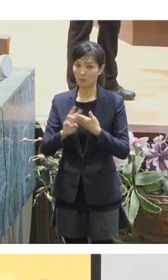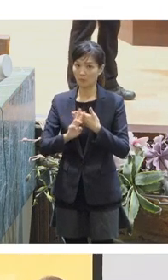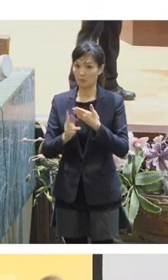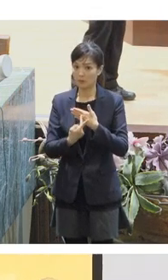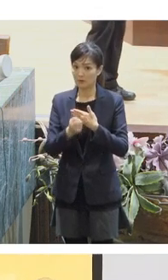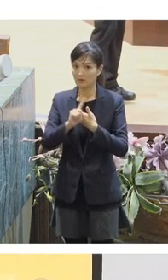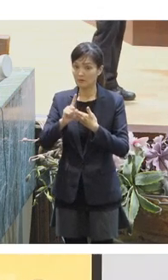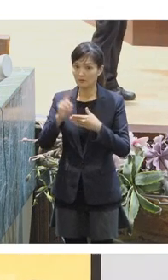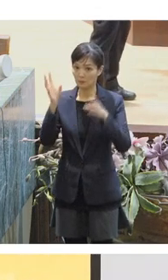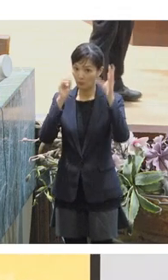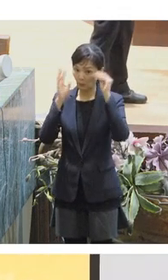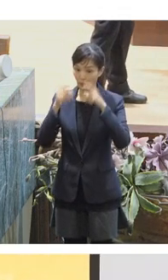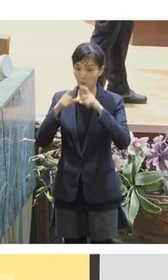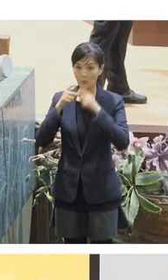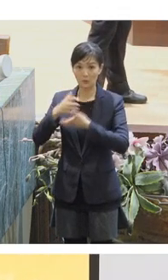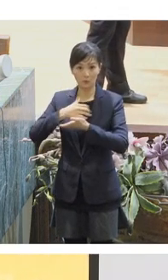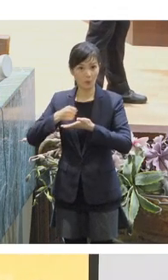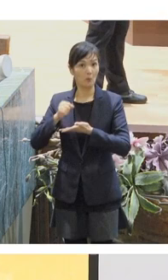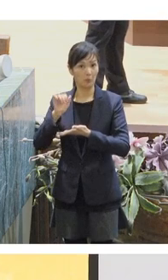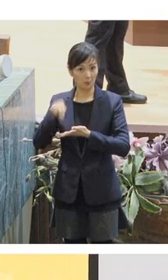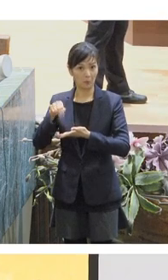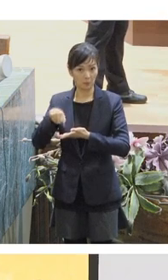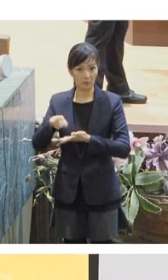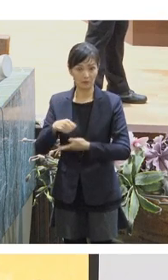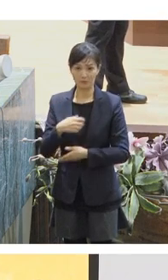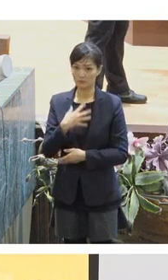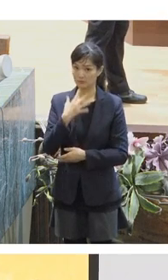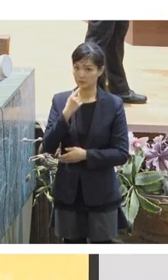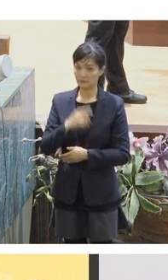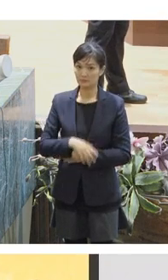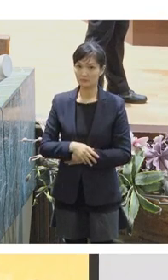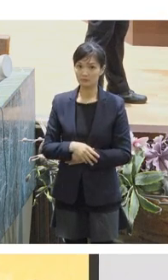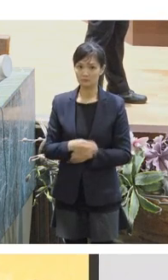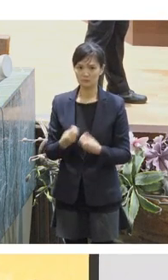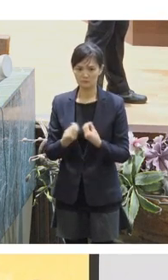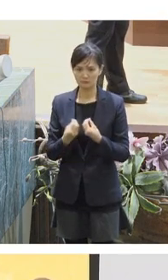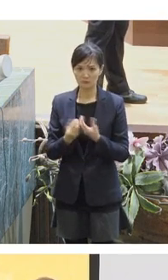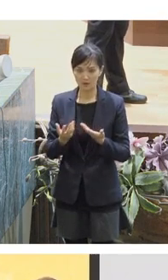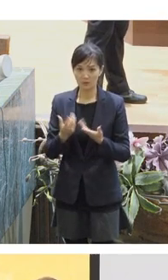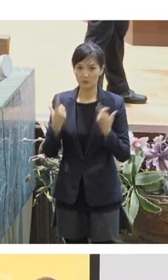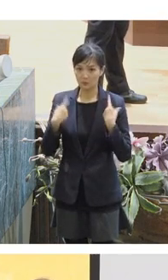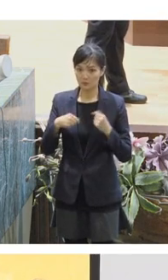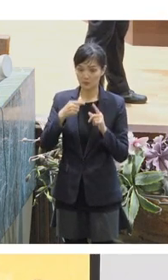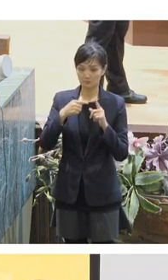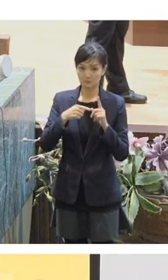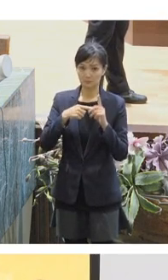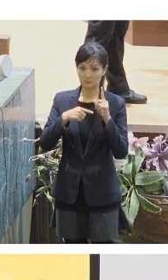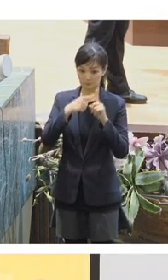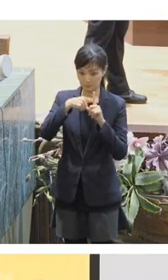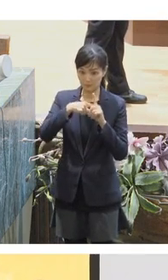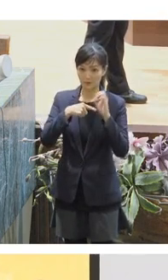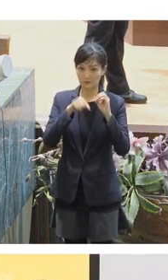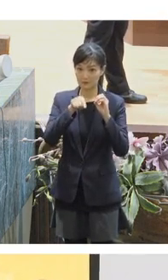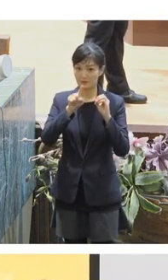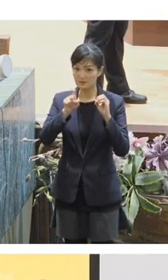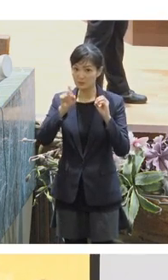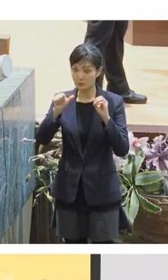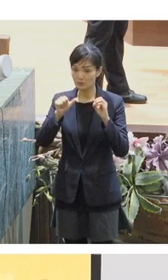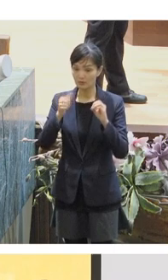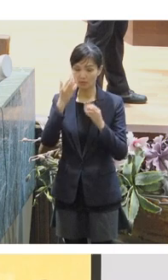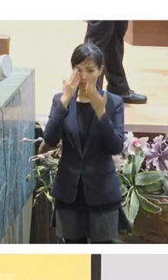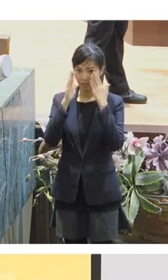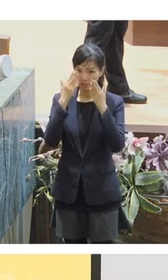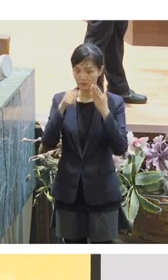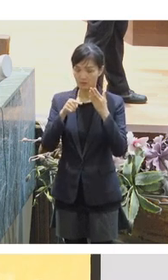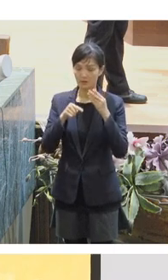好，那怎么放水？这个原来粒径是 0.15， 把它放水到 0.38， 铜